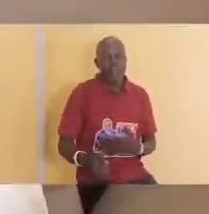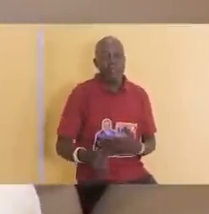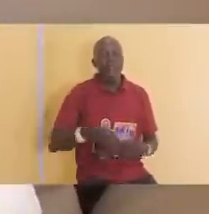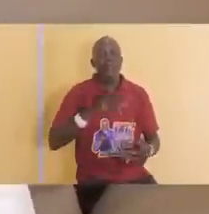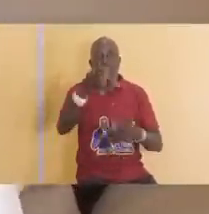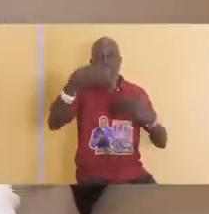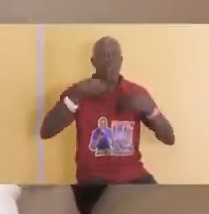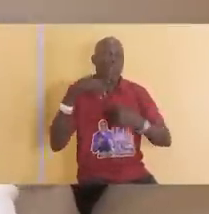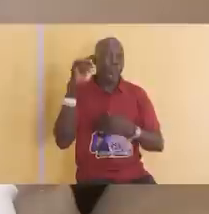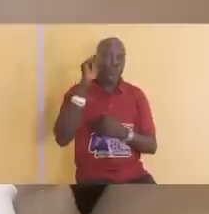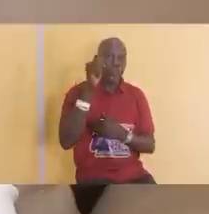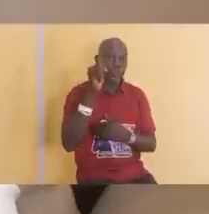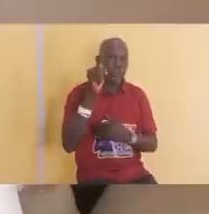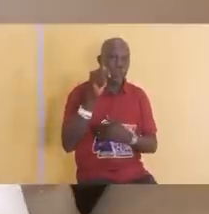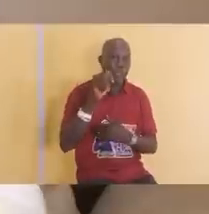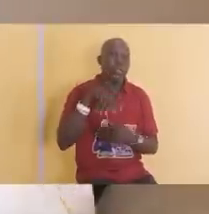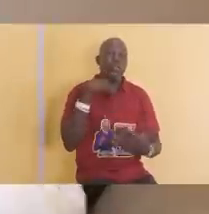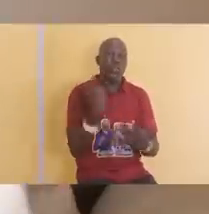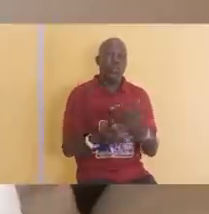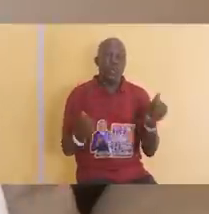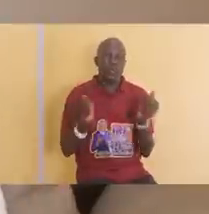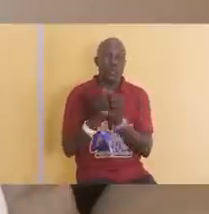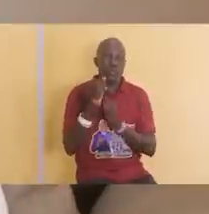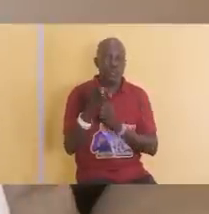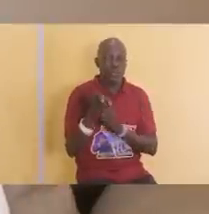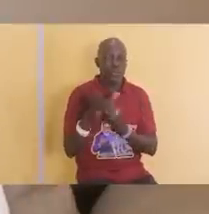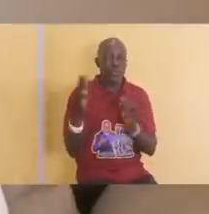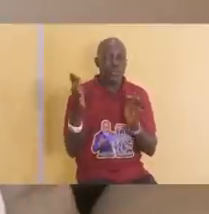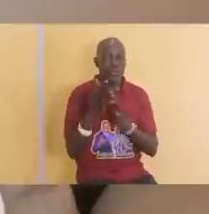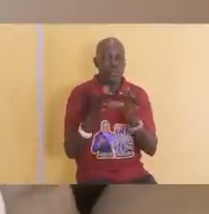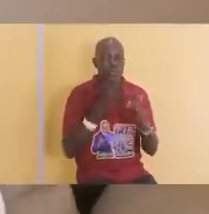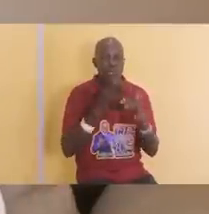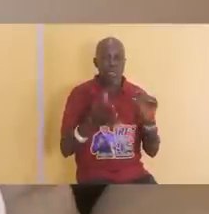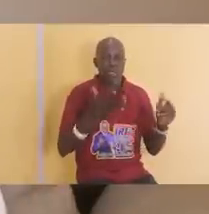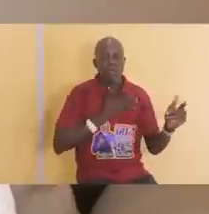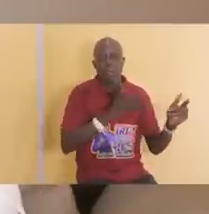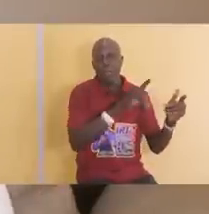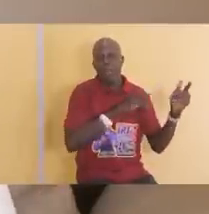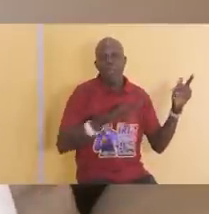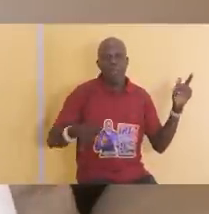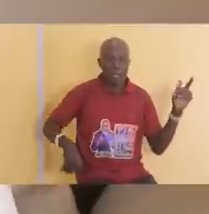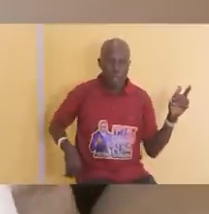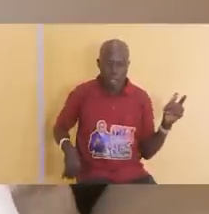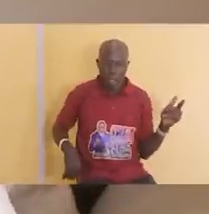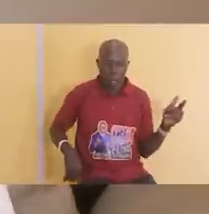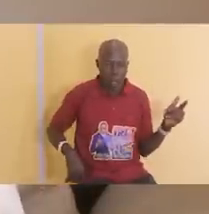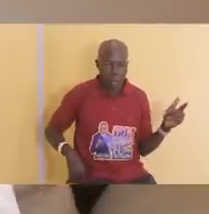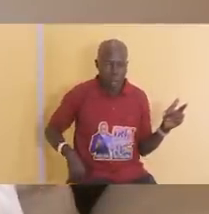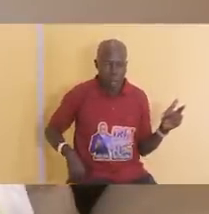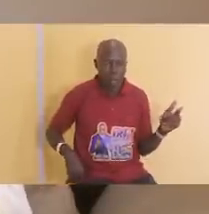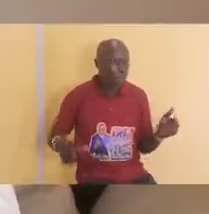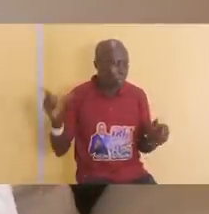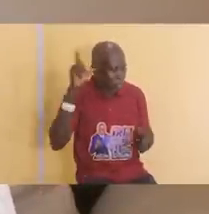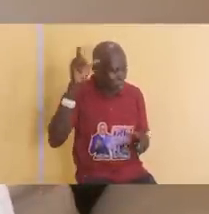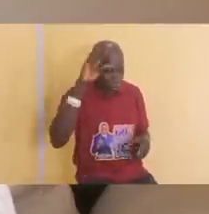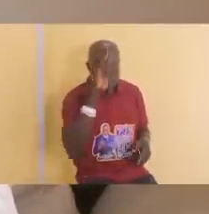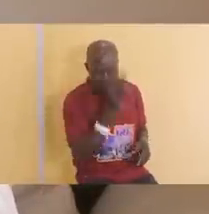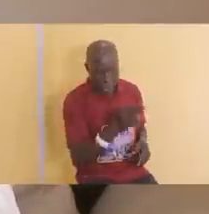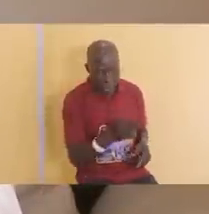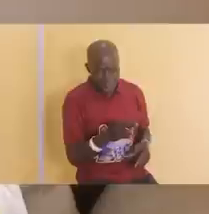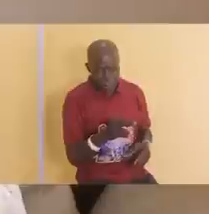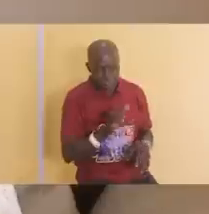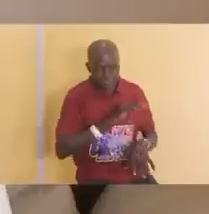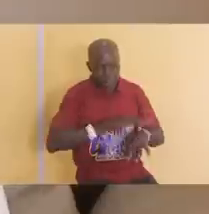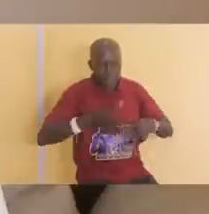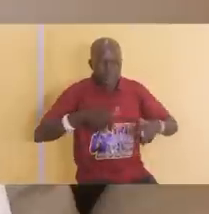Wà ní èrè. Àfẹ́sẹ̀ máa dára fún ọ. Jésù. Oluwawa. In Jesus name my Lord. Listen to me